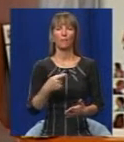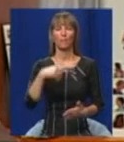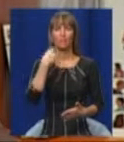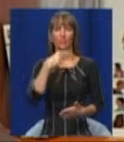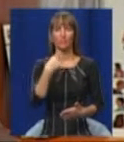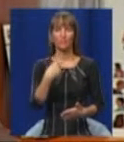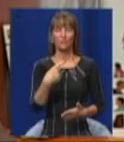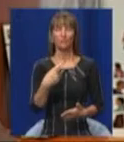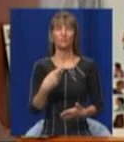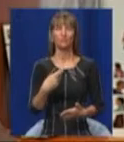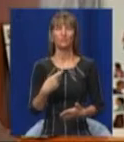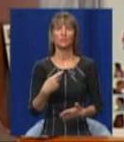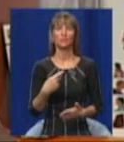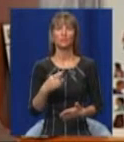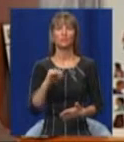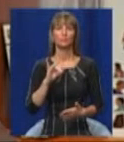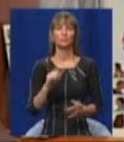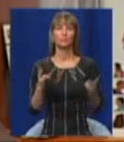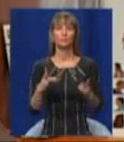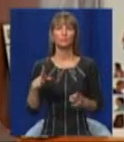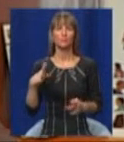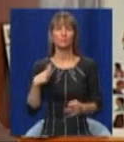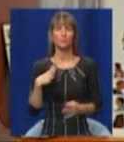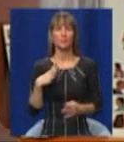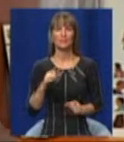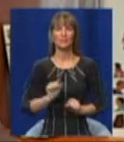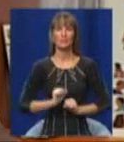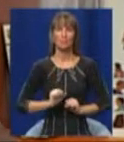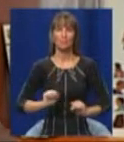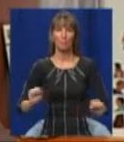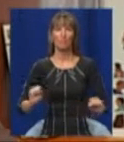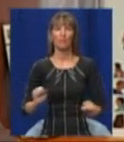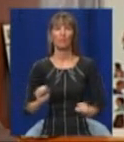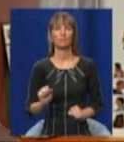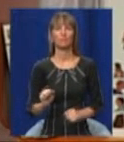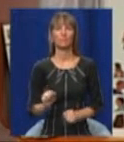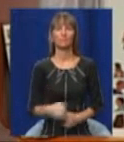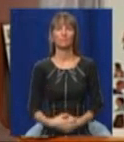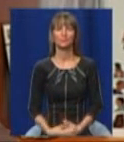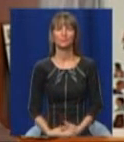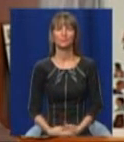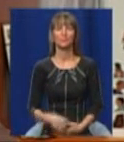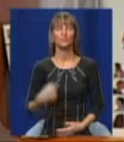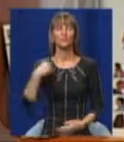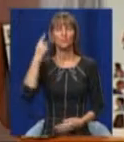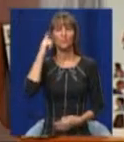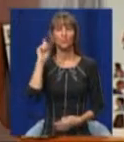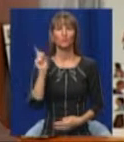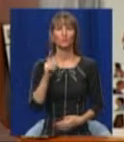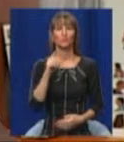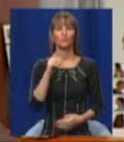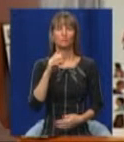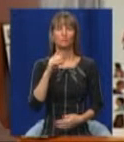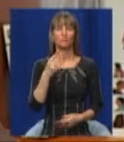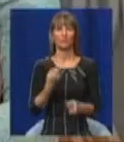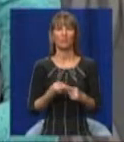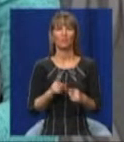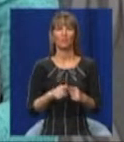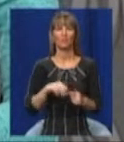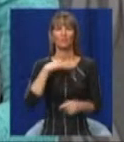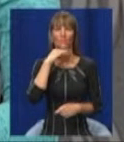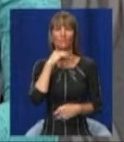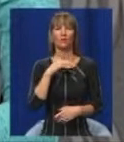Ну, треба бути нахальним, смілим везде. Ну, мені кажется, достатньо цього. А обов'язково